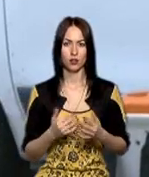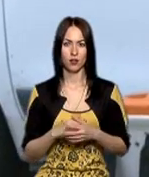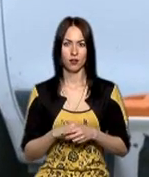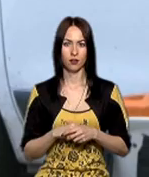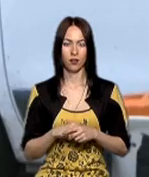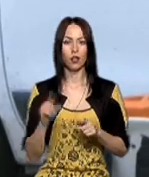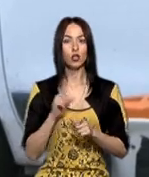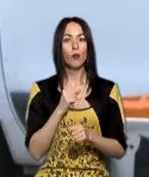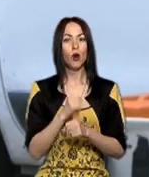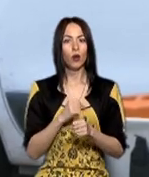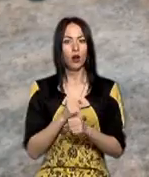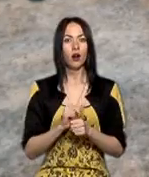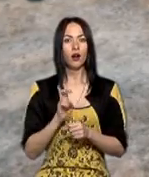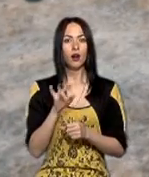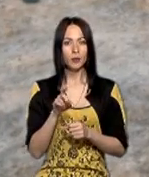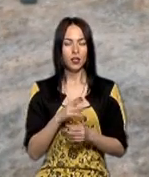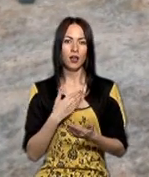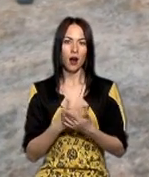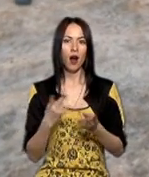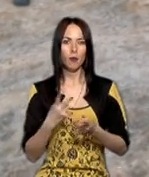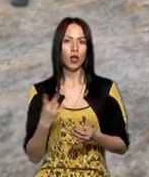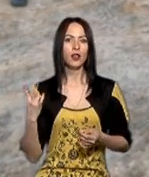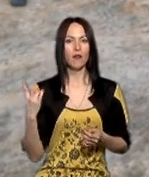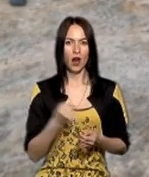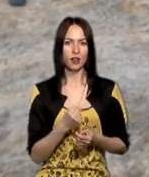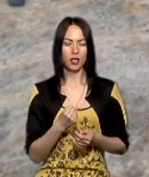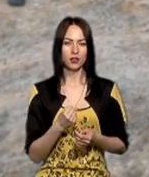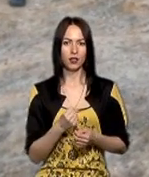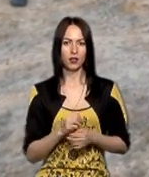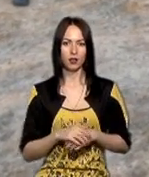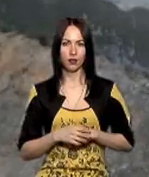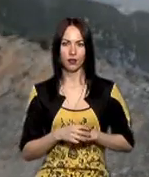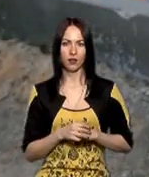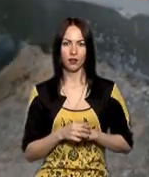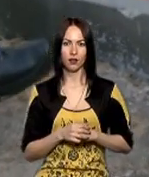Щоб обробити під'їзди, знадобиться два тижні. Маргарита Дешкіна та Юлія